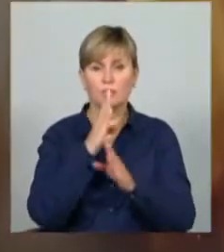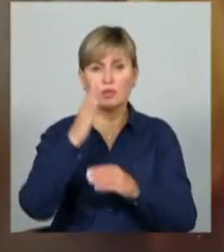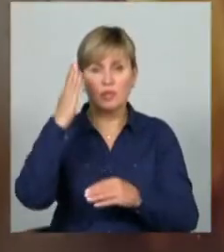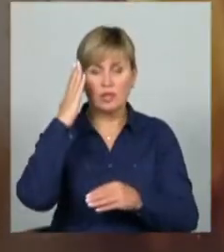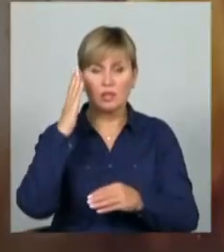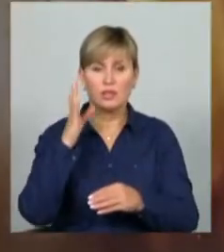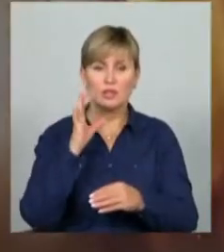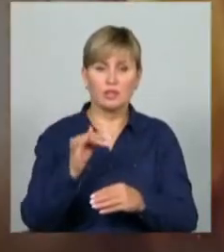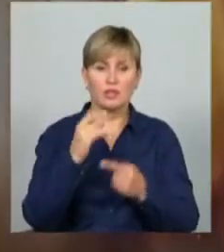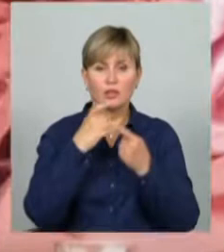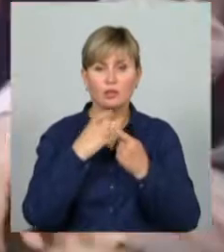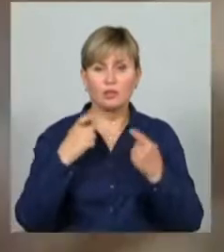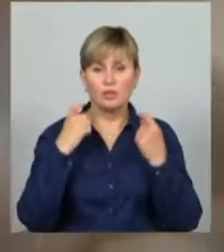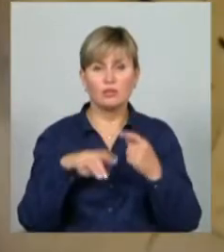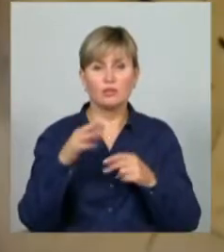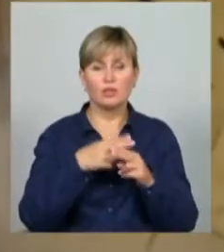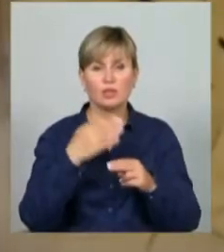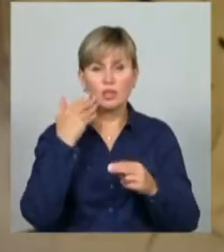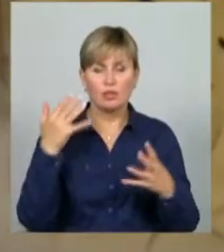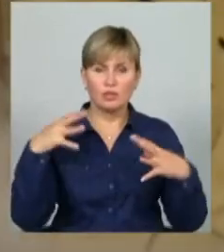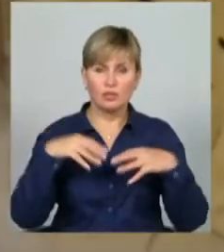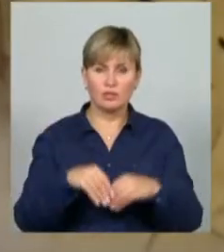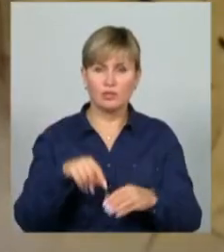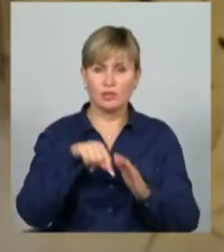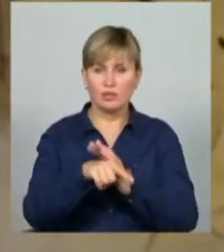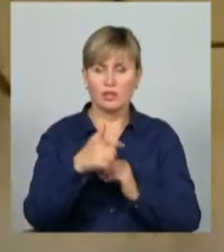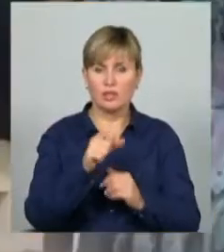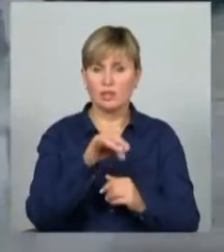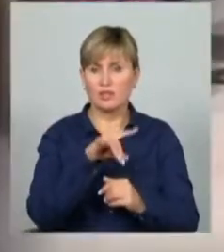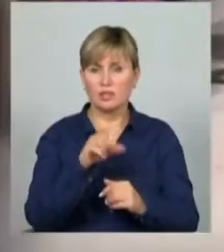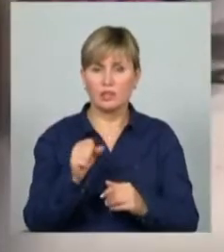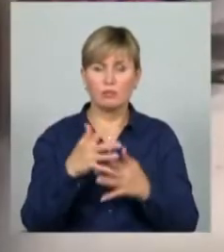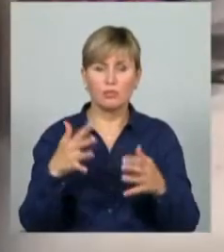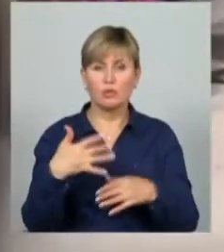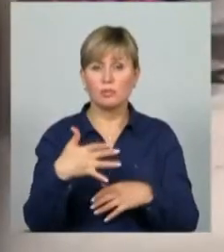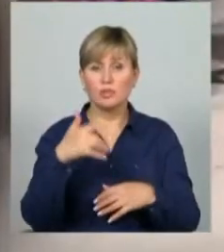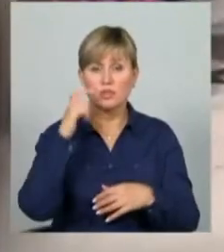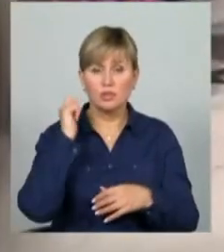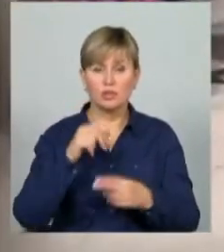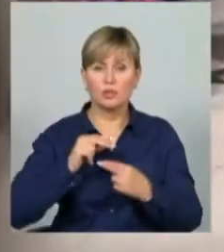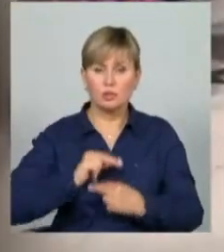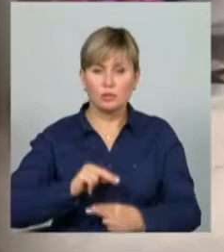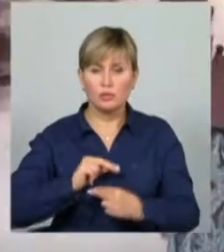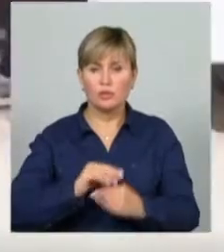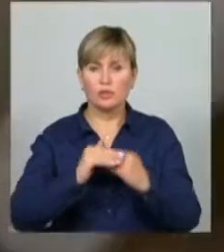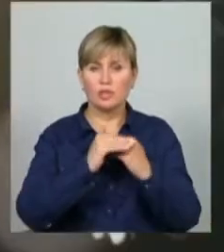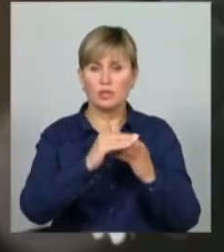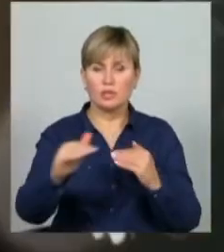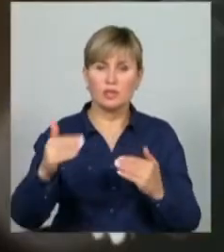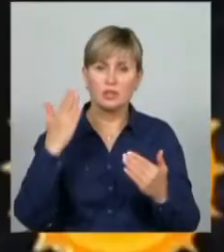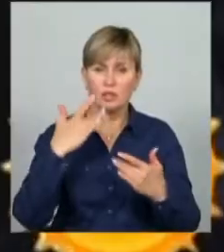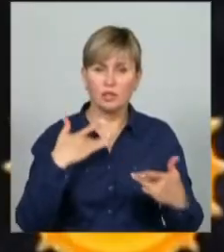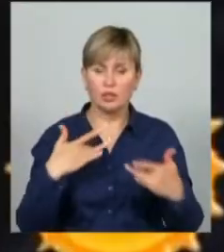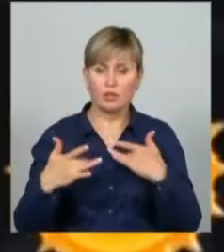и обворожительная улыбка. Все это легко совмещалось в Газизе Абдинабиевой. Больше 50 лет она трудилась на сцене, играла в